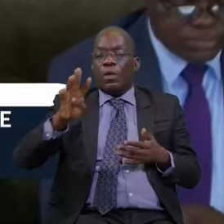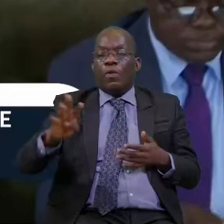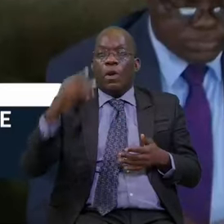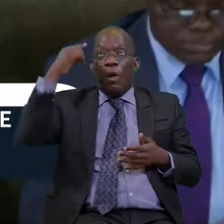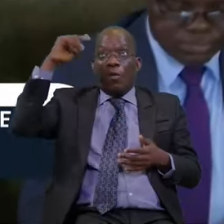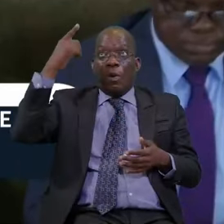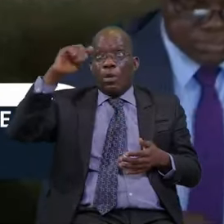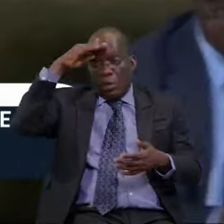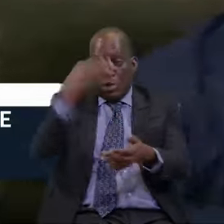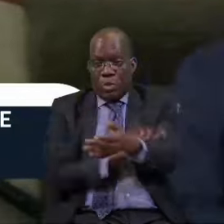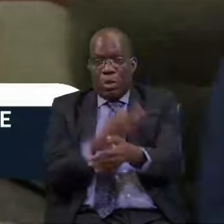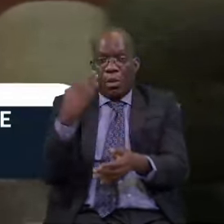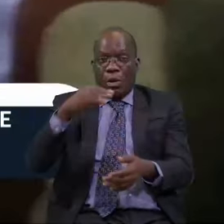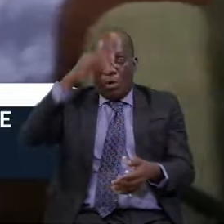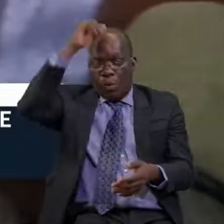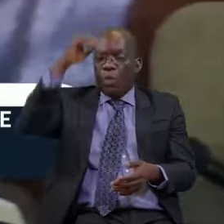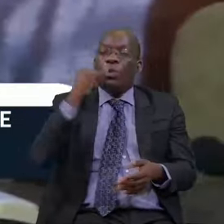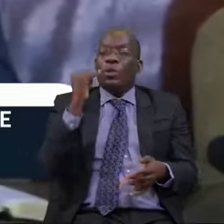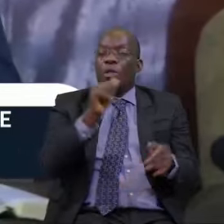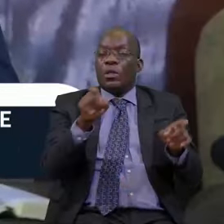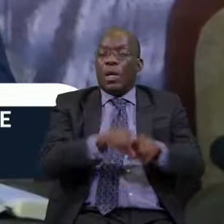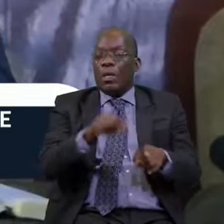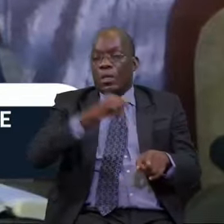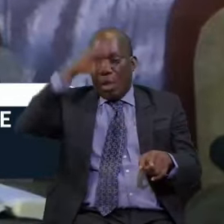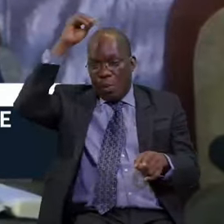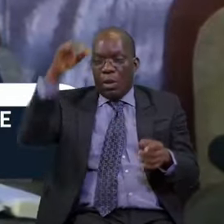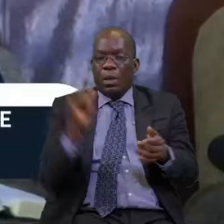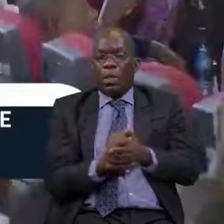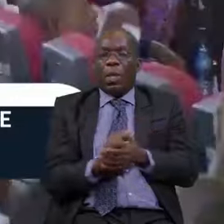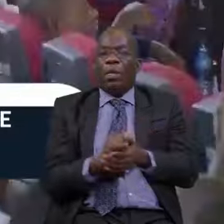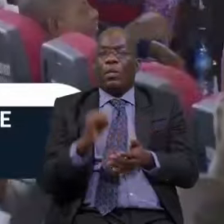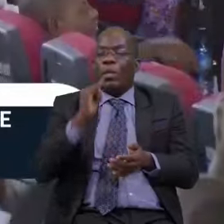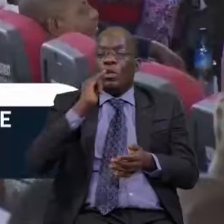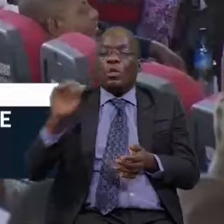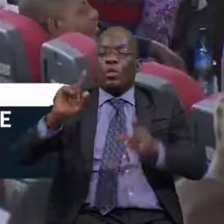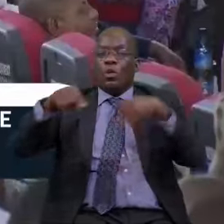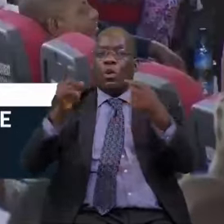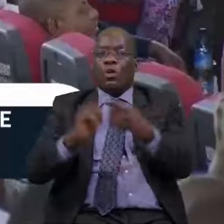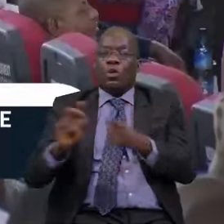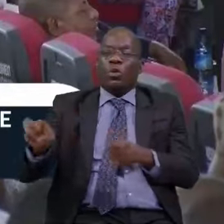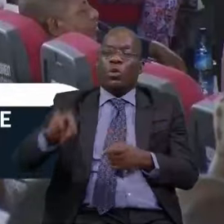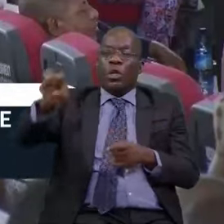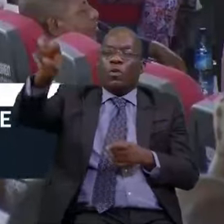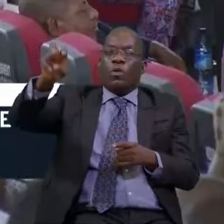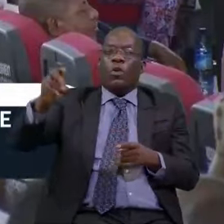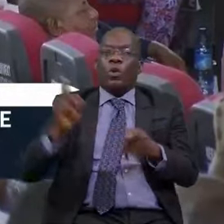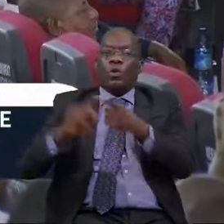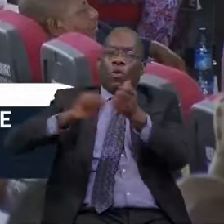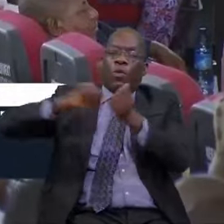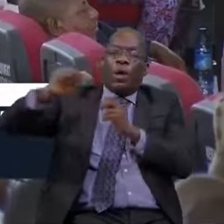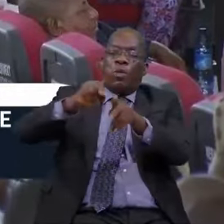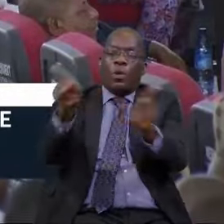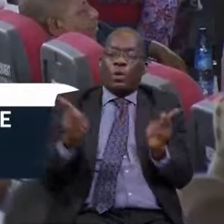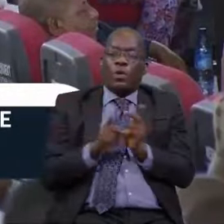Il en sera comme d'un homme qui, partant pour un voyage, laisse sa